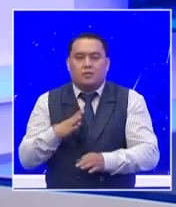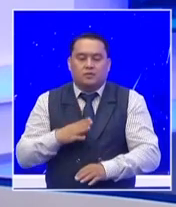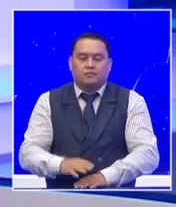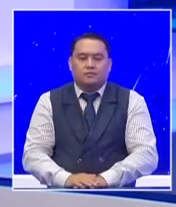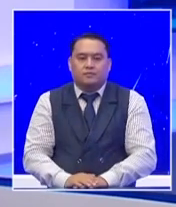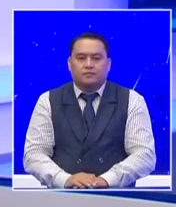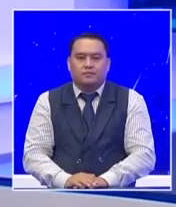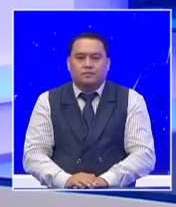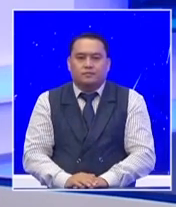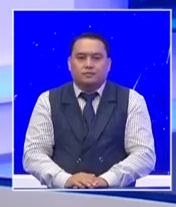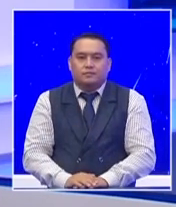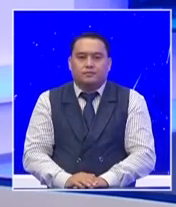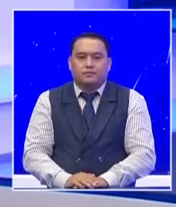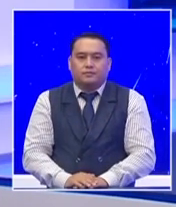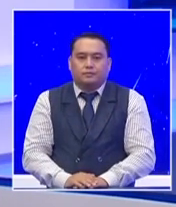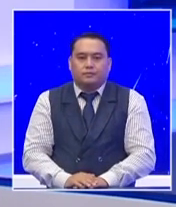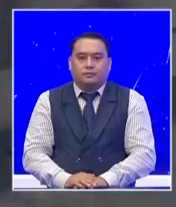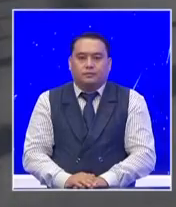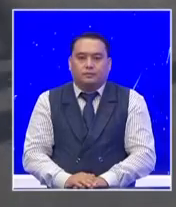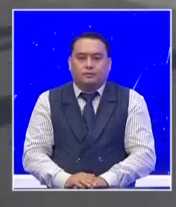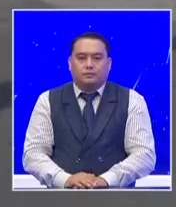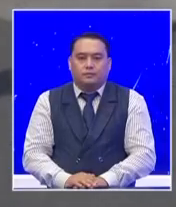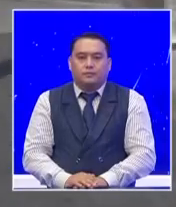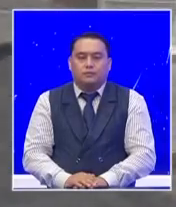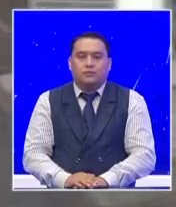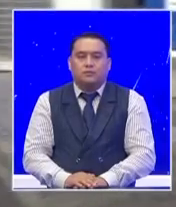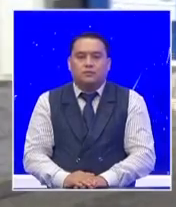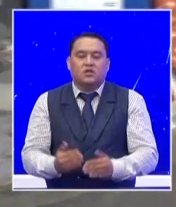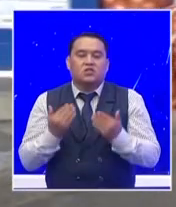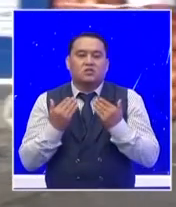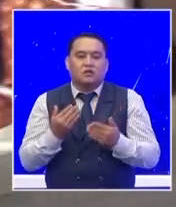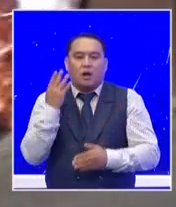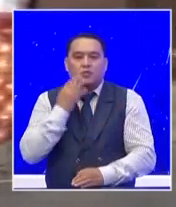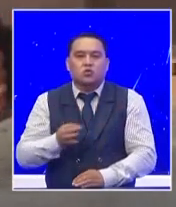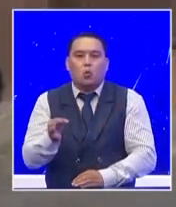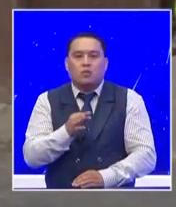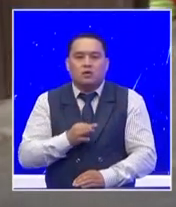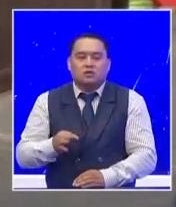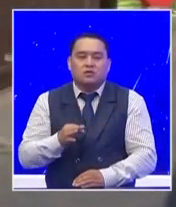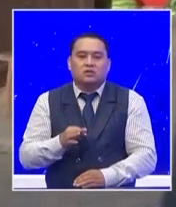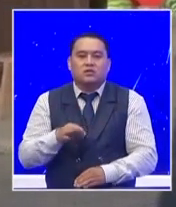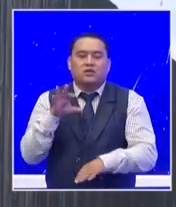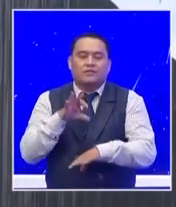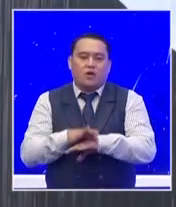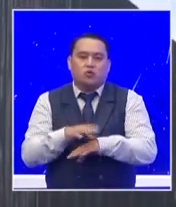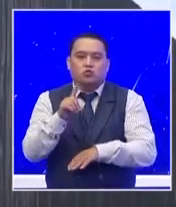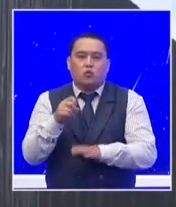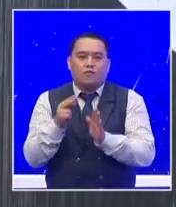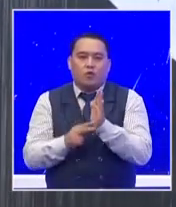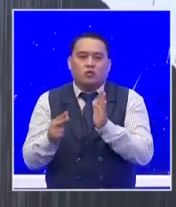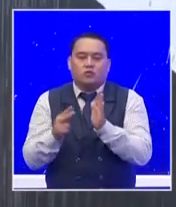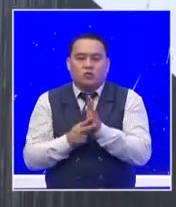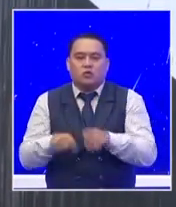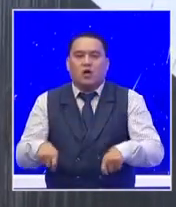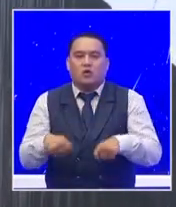наш корреспондент Рустам Аралбаев. На сегодняшний день по Алматинской области зафиксировано 198 нарушений карантинного